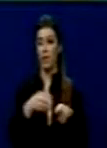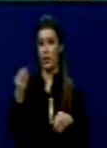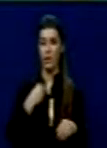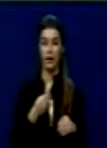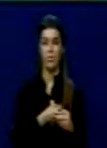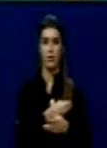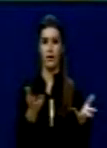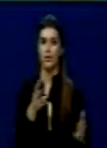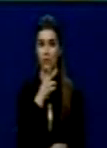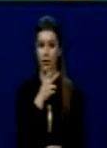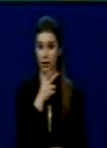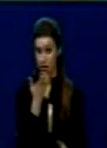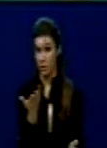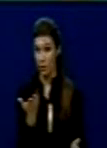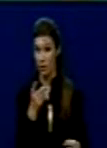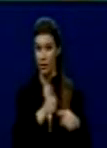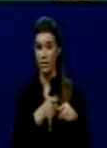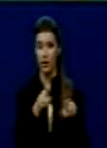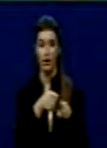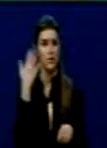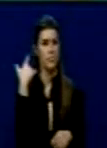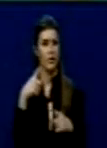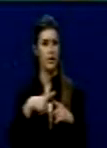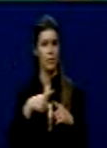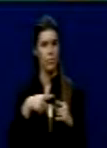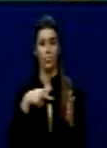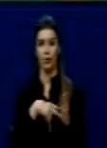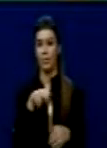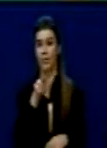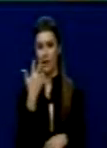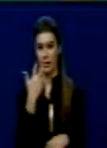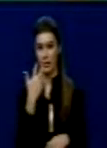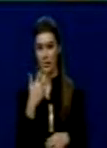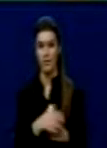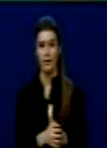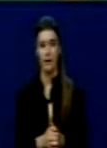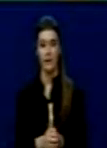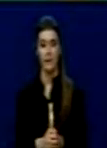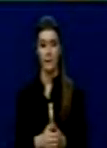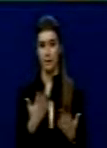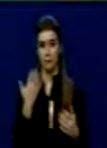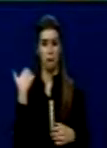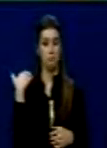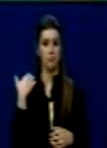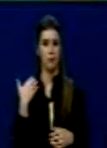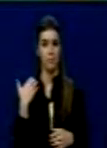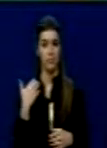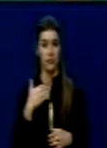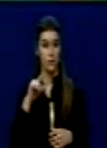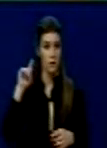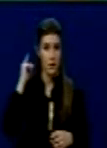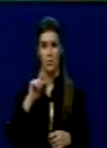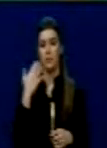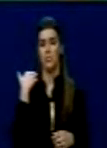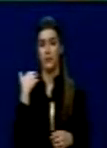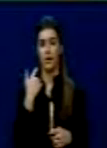para. Apo jo? Dhe kjo punë është në tetor të vitit 2013, pra jo shumë larg. Dhe në këtë drejtim,